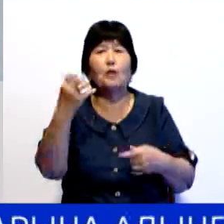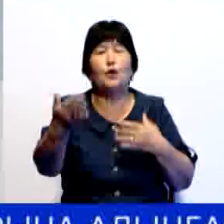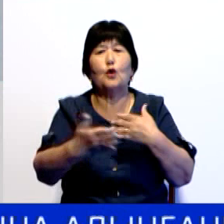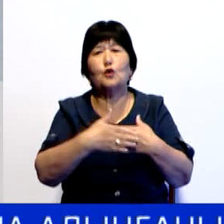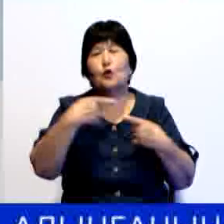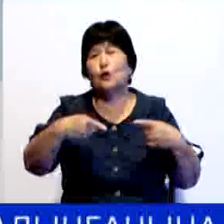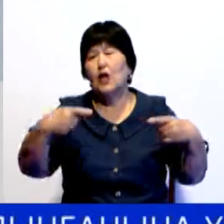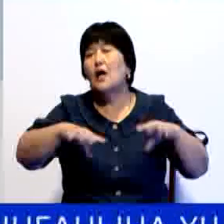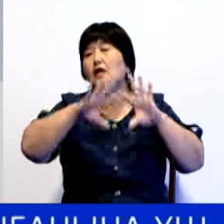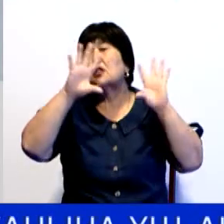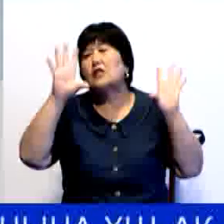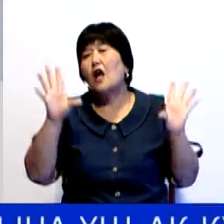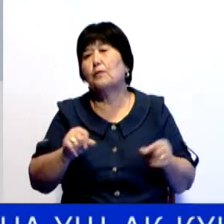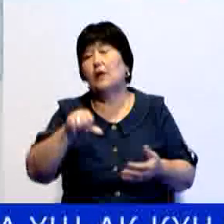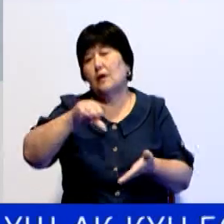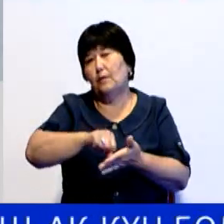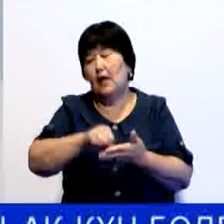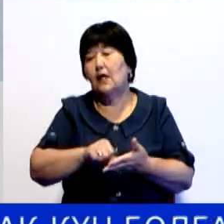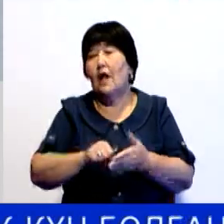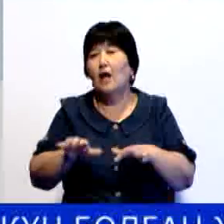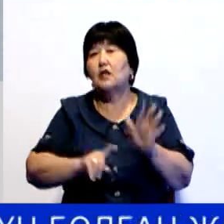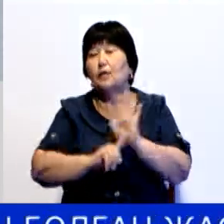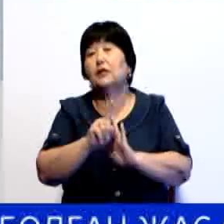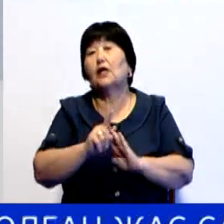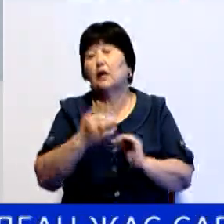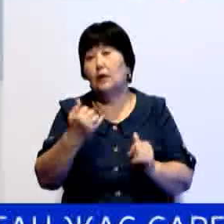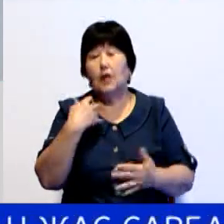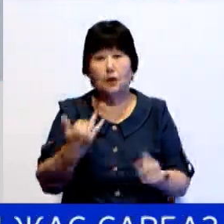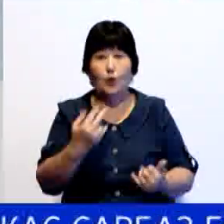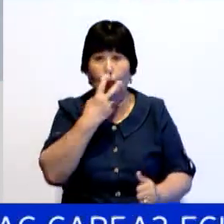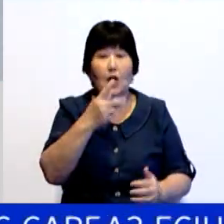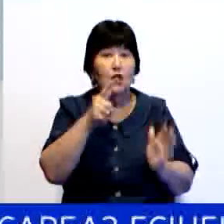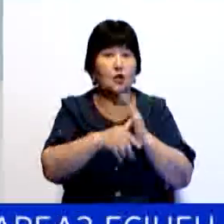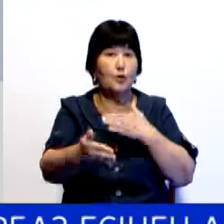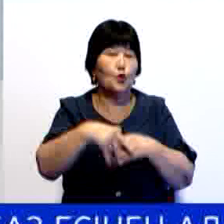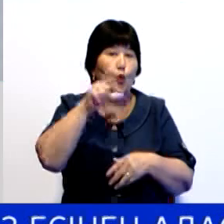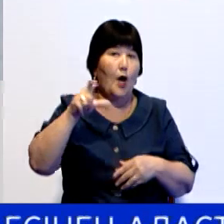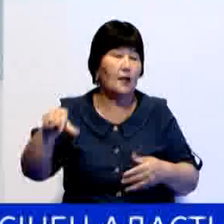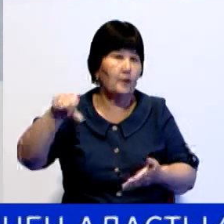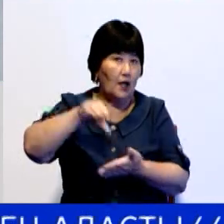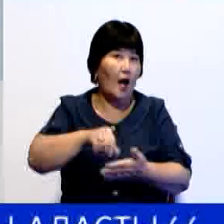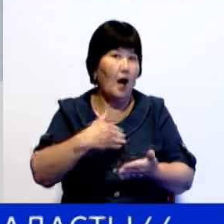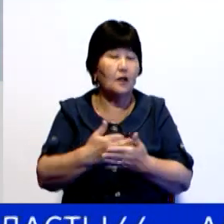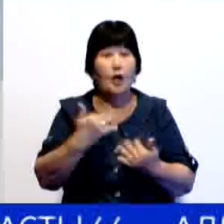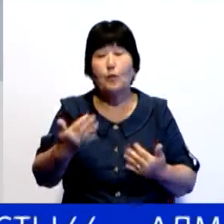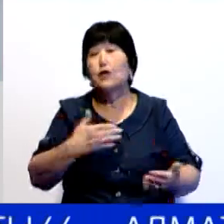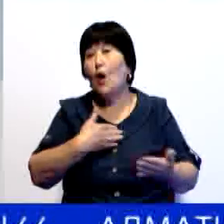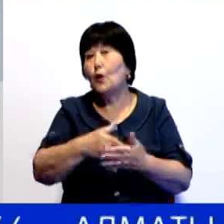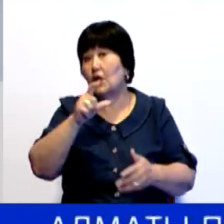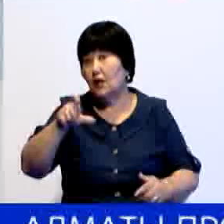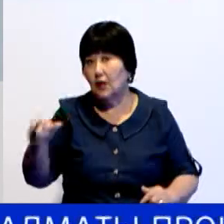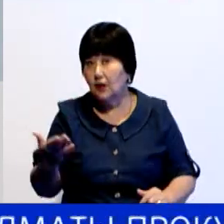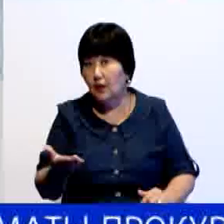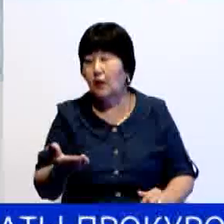адамдар қатысқан, жалпы барлығы мынау акция басталғаннан бері. Бүгінде өздеріңіз көріп отырсыздар, 70-ге жуық адамдар да қатысып жатыр. Мына еріктілерден